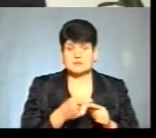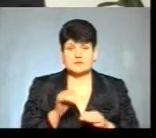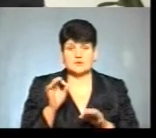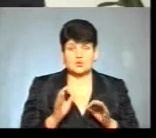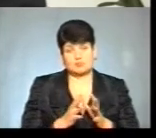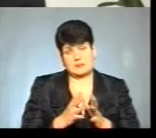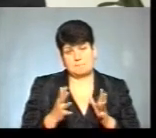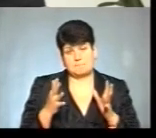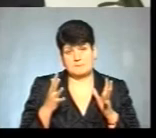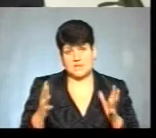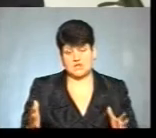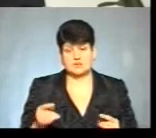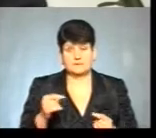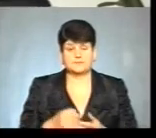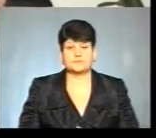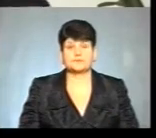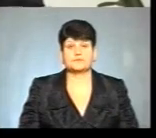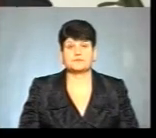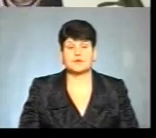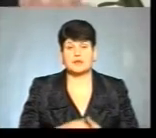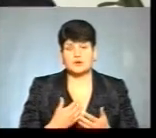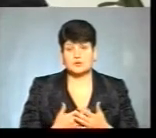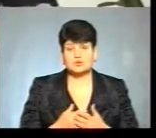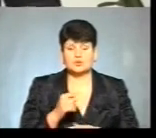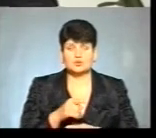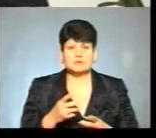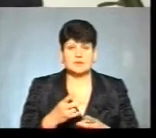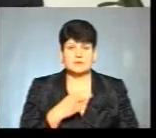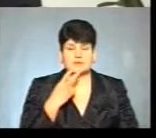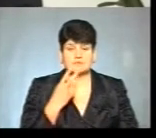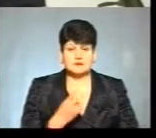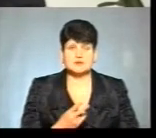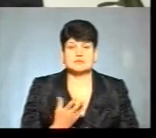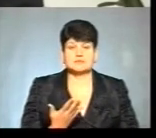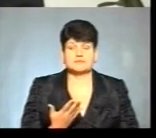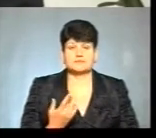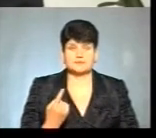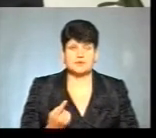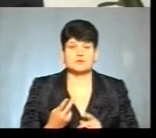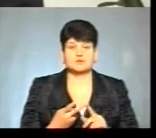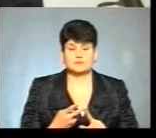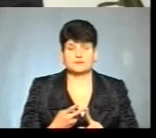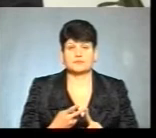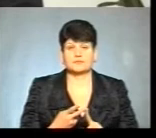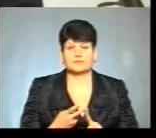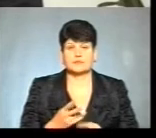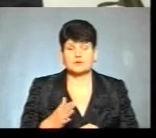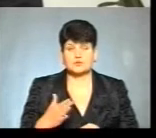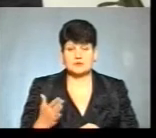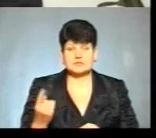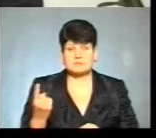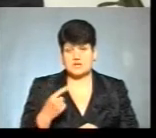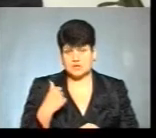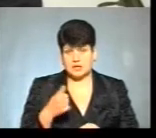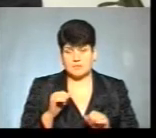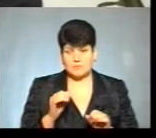буде більший, відповідно, так? Тобто тут треба дивитися десь цей раз. А з другої сторони, ну, за перший рік